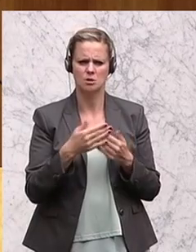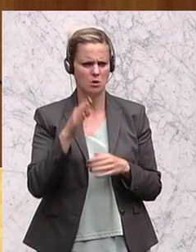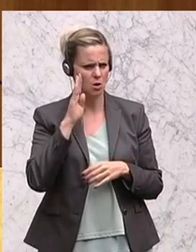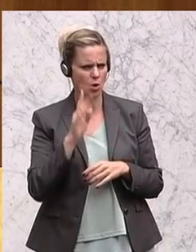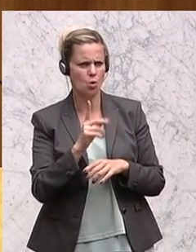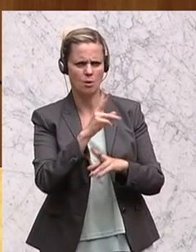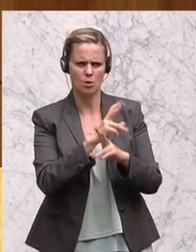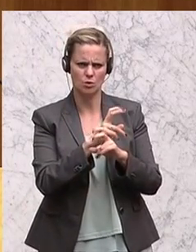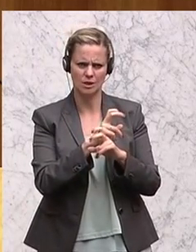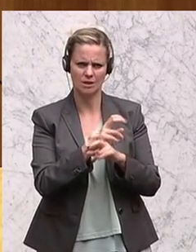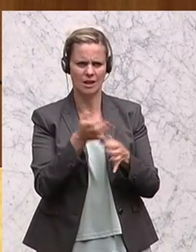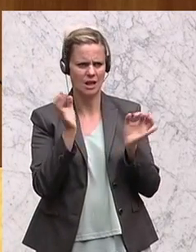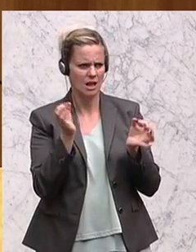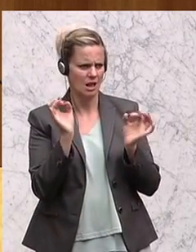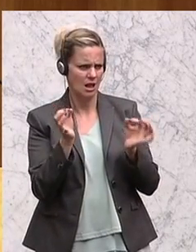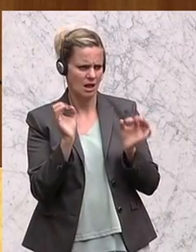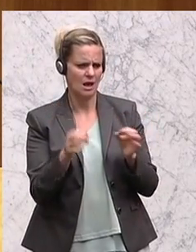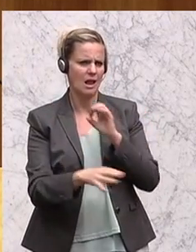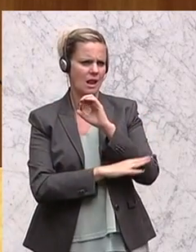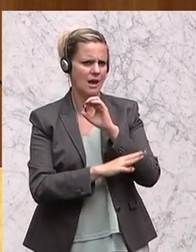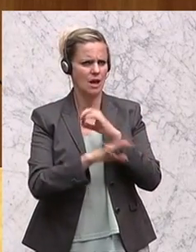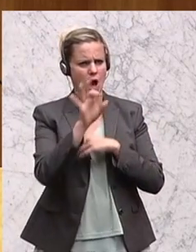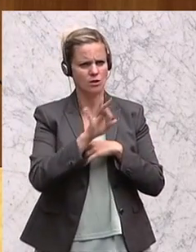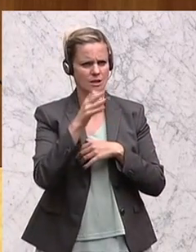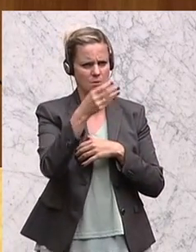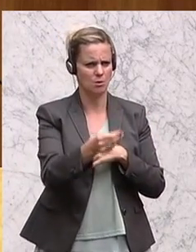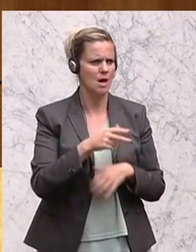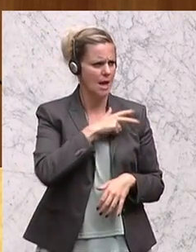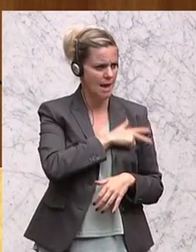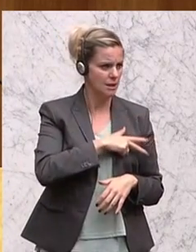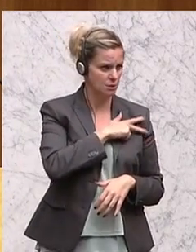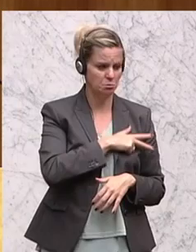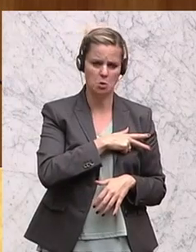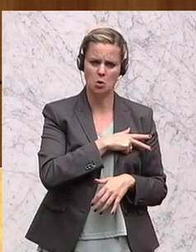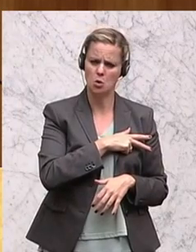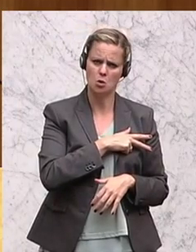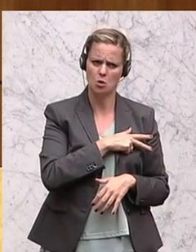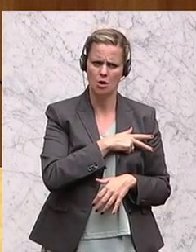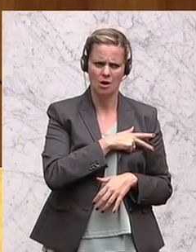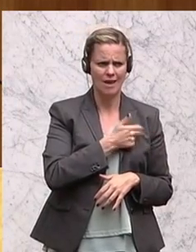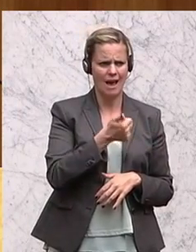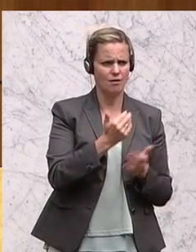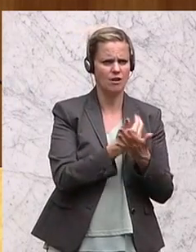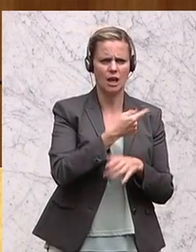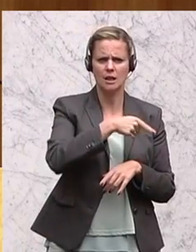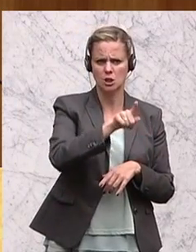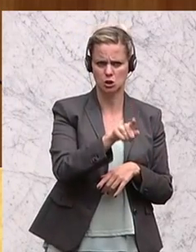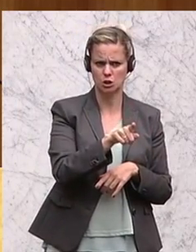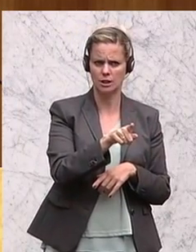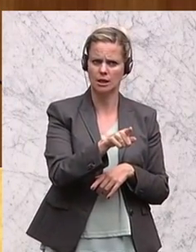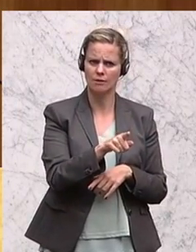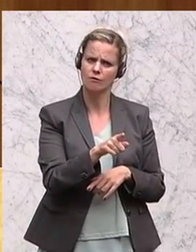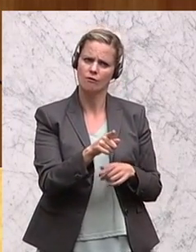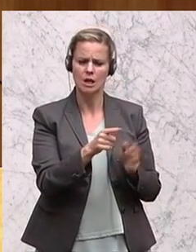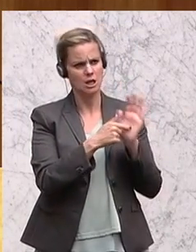Oberösterreich Exzellenzlehrlinge ausgezeichnet werden und da die SPÖ es beispielsweise nicht wert findet, hinzugehen oder einen Vertreter zu schicken, dann weiß ich, wie hoch diese